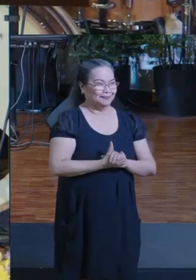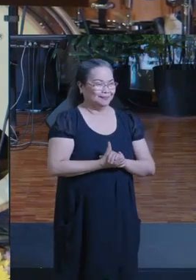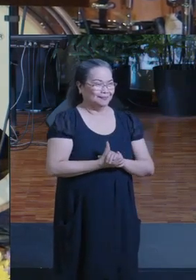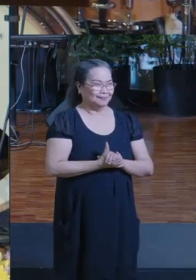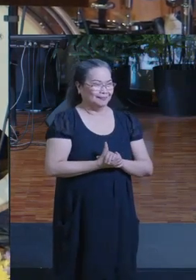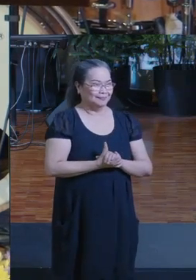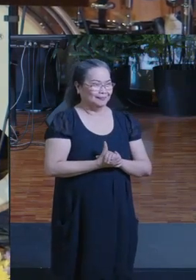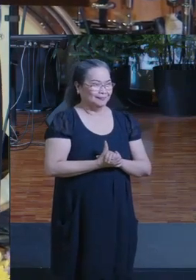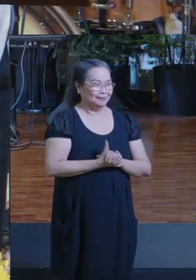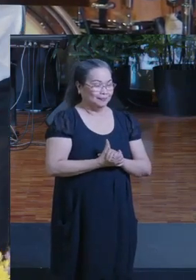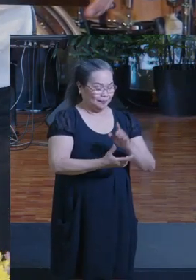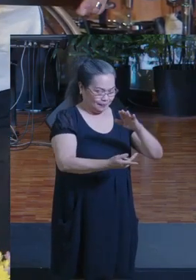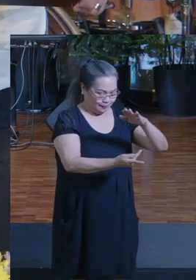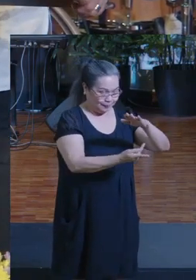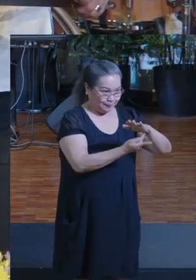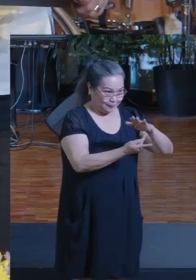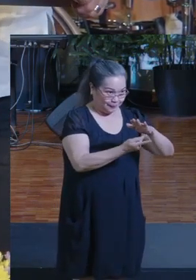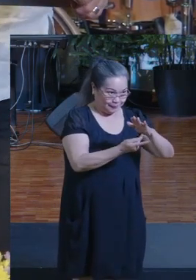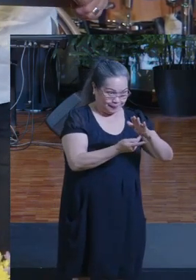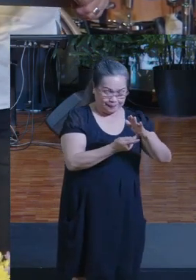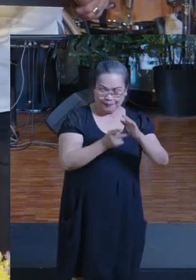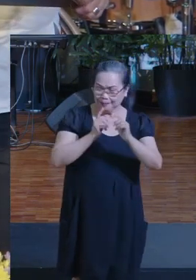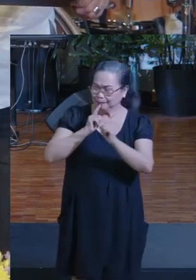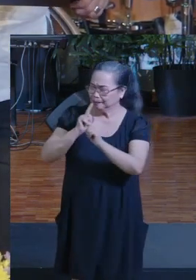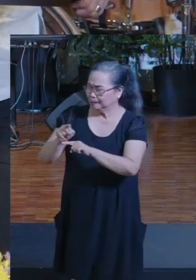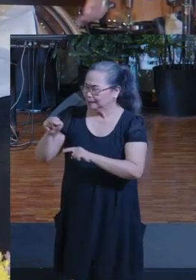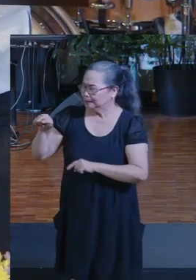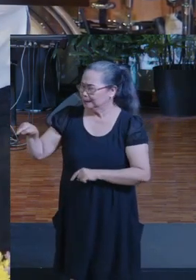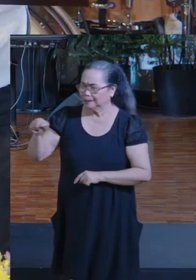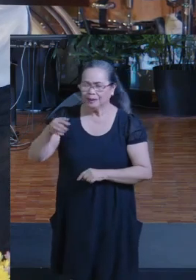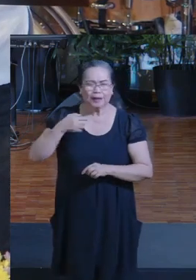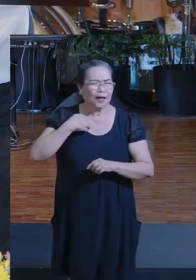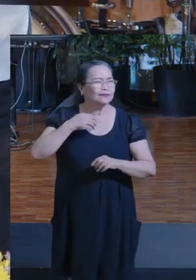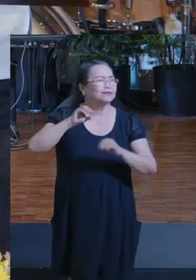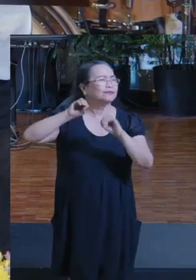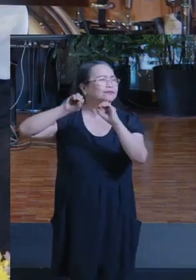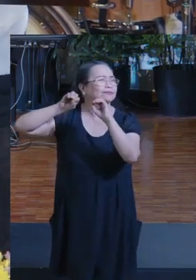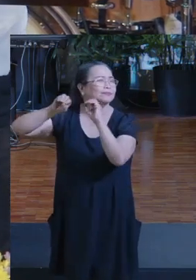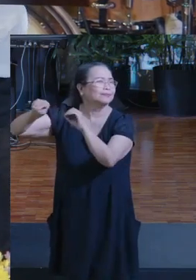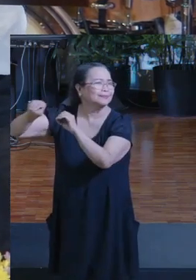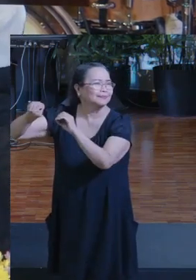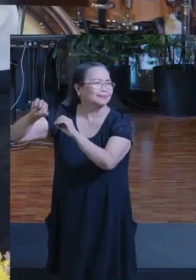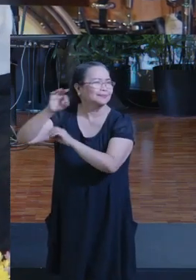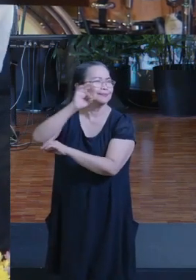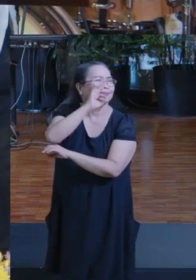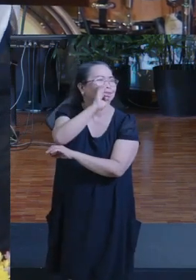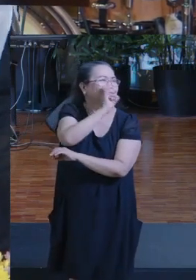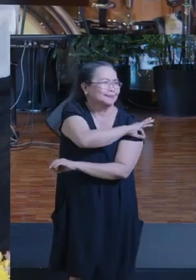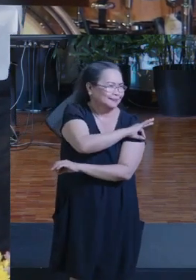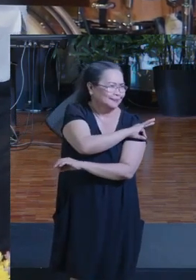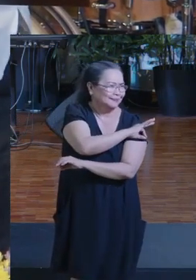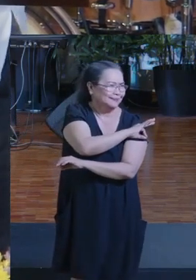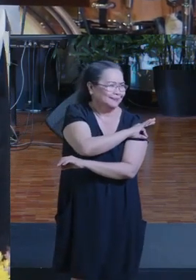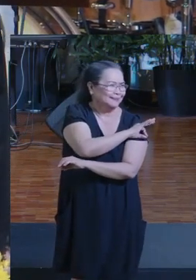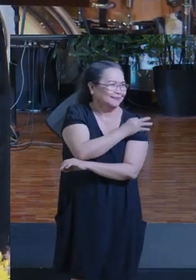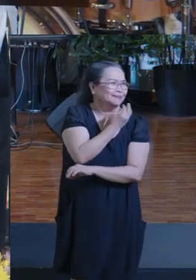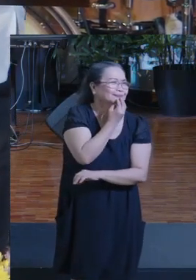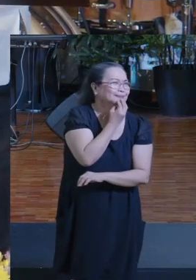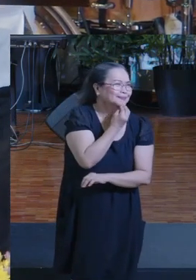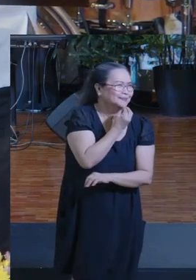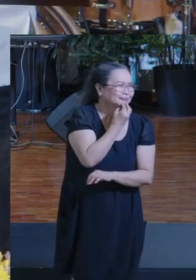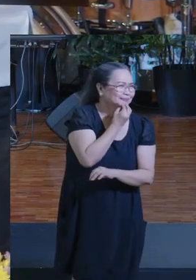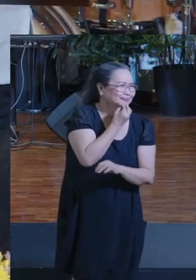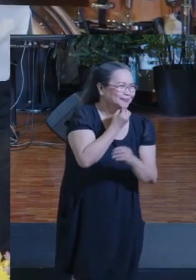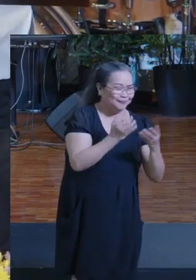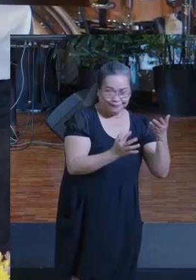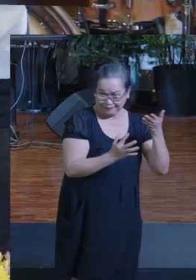Kasi sinasagot ni Pablo dito, ang kasinungalingan na pinapangalat ng mga Judaizer,